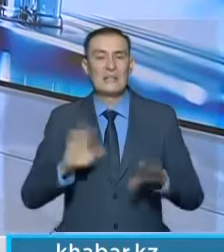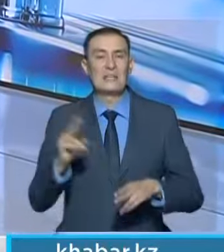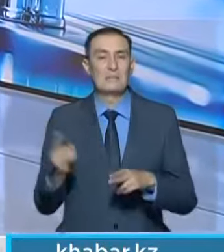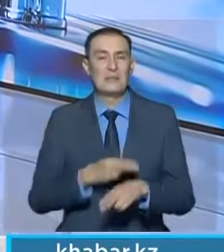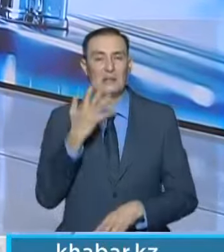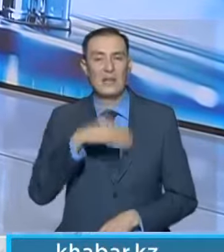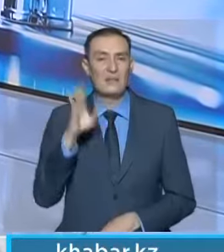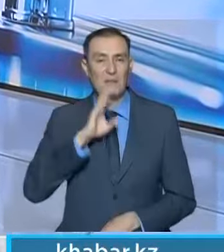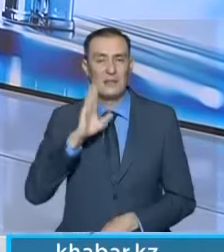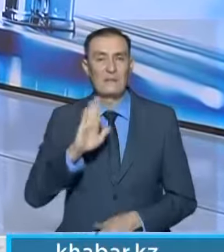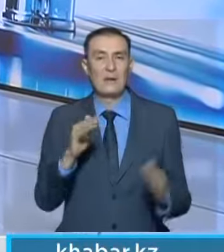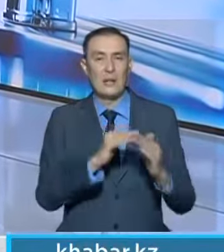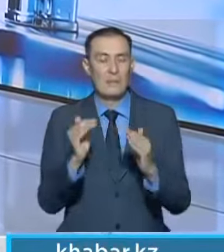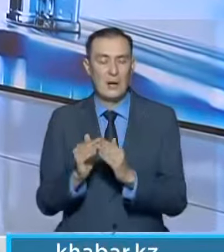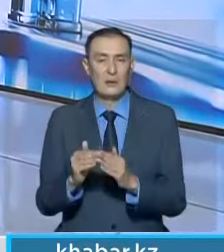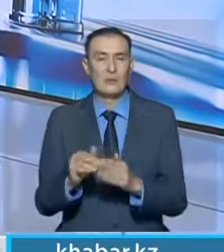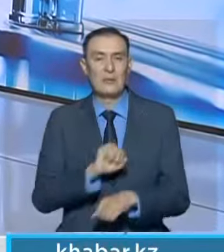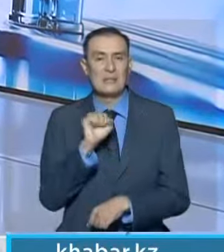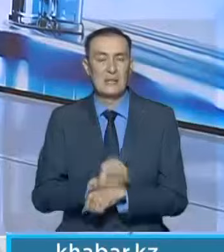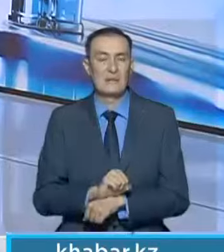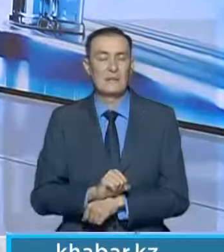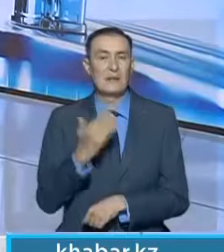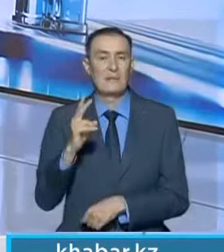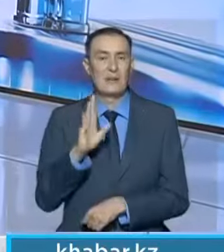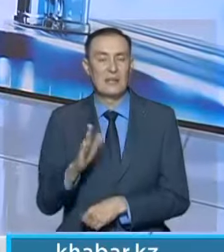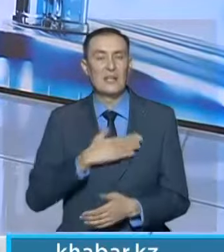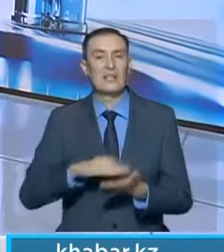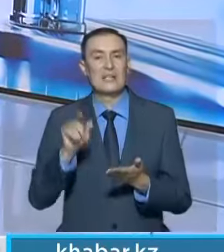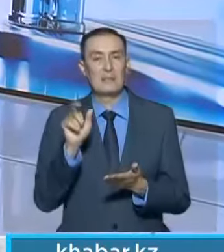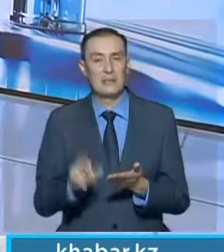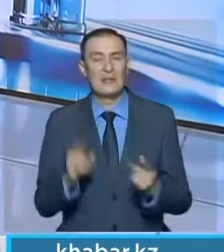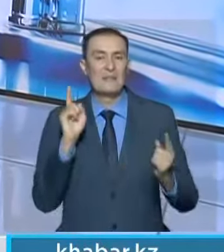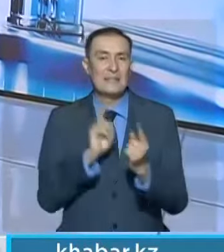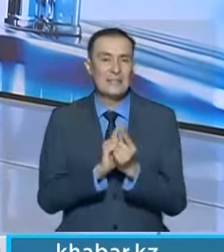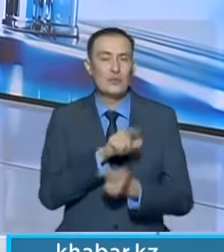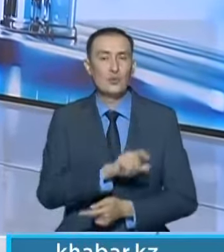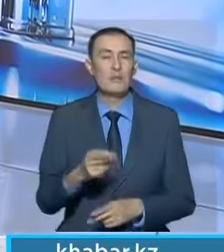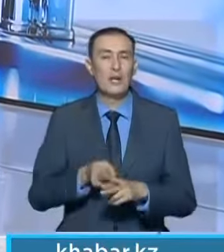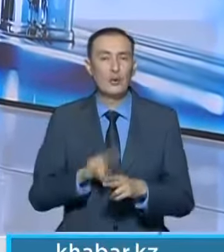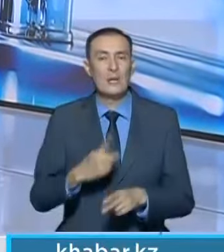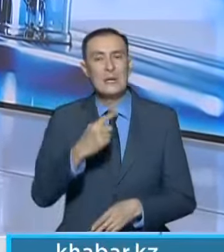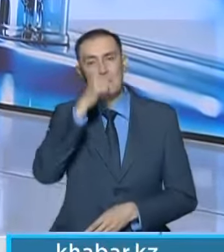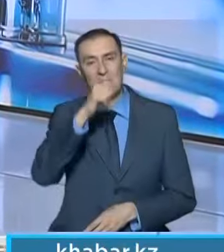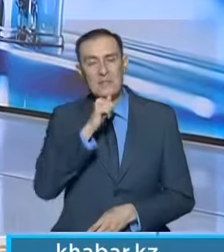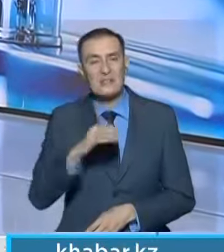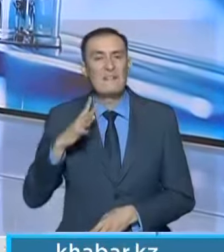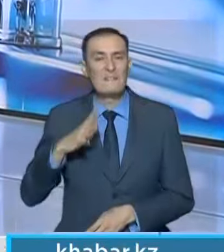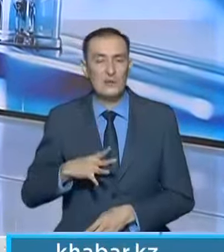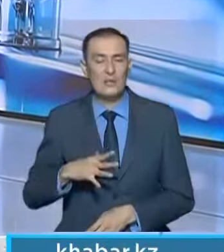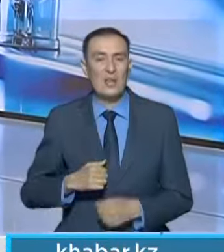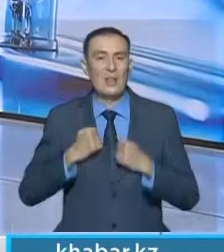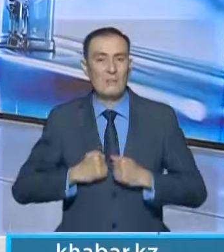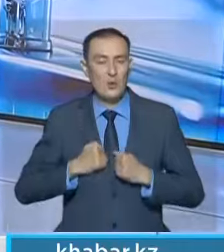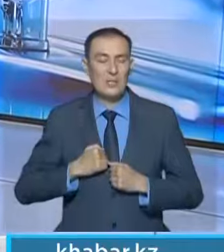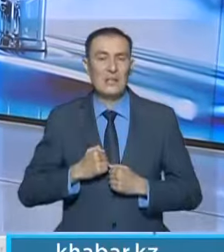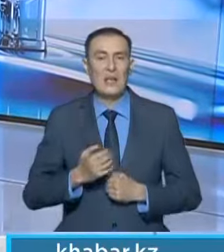воды с начала сезона. Она перестала поступать в их квартиры. Наш корреспондент встретился с горожанами, которые уже месяц моются, нагревая воду в